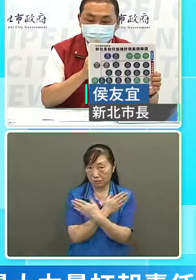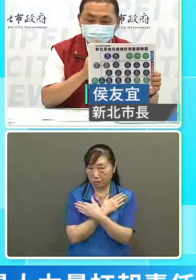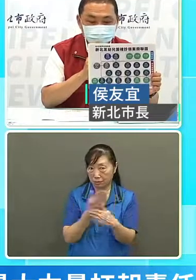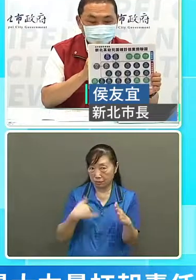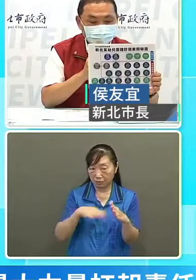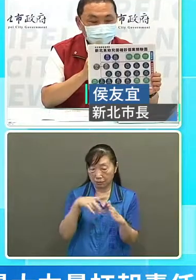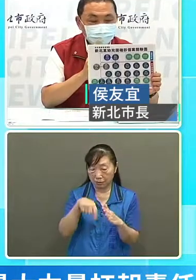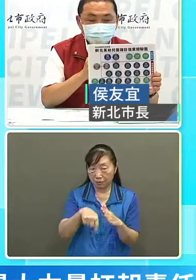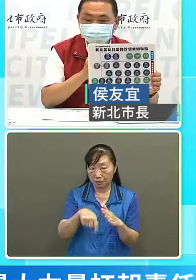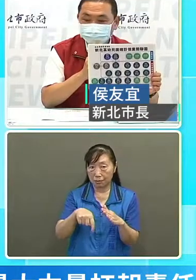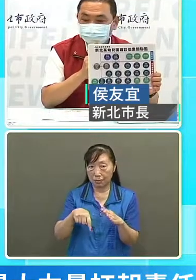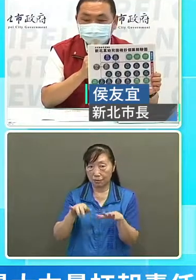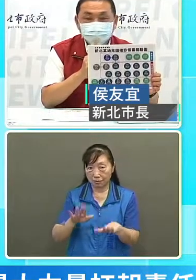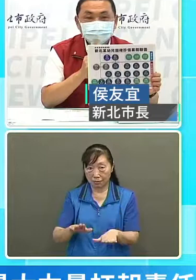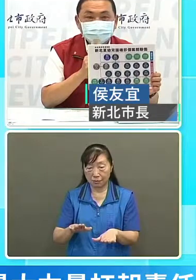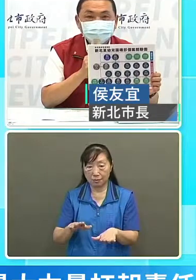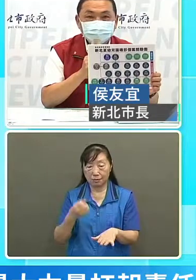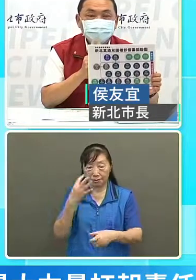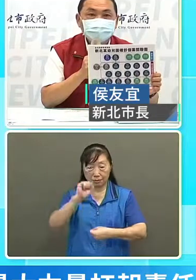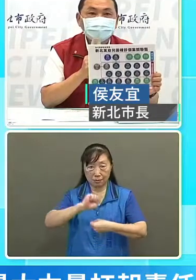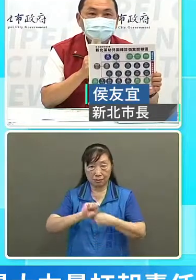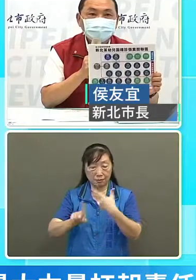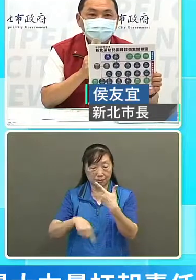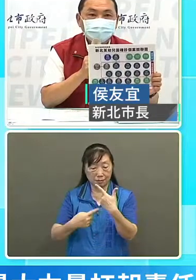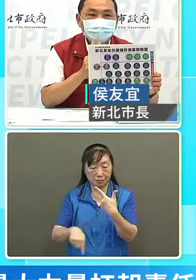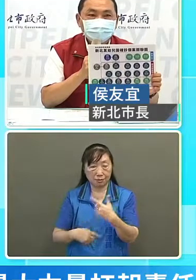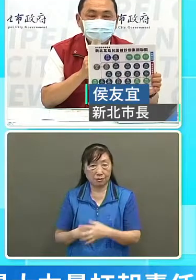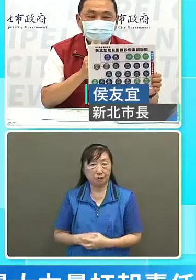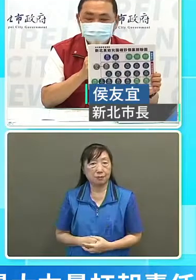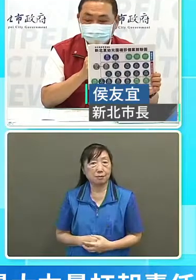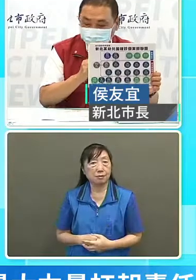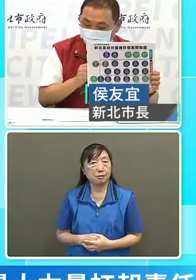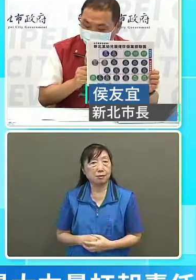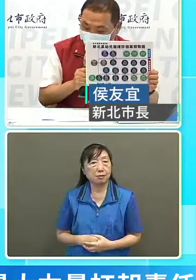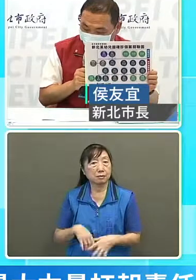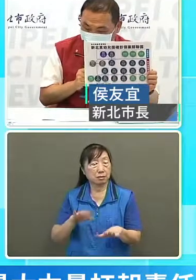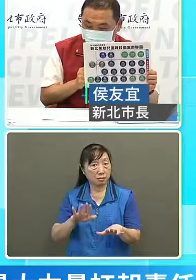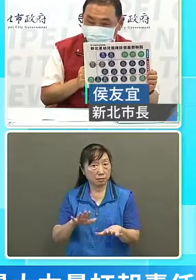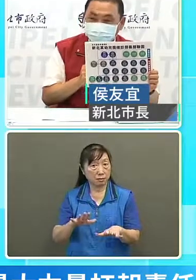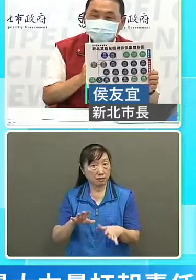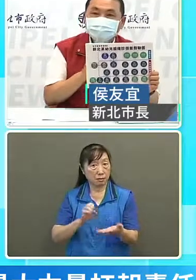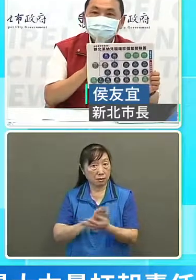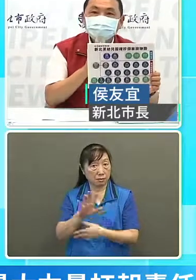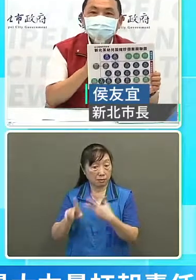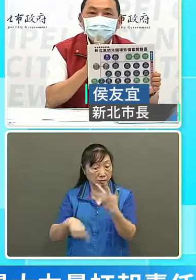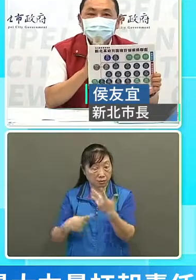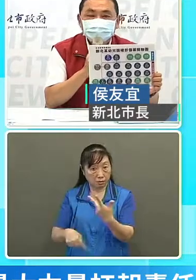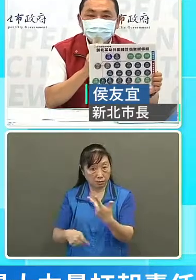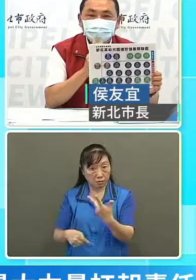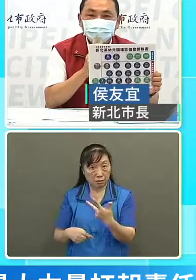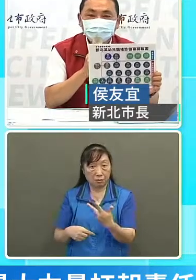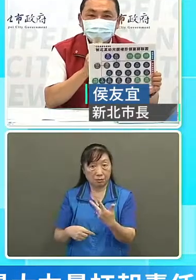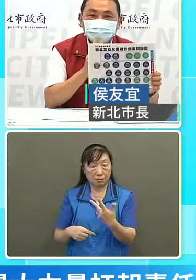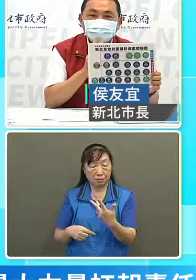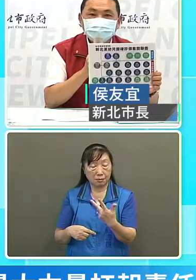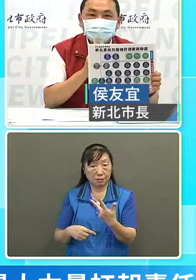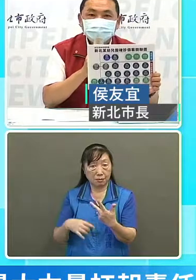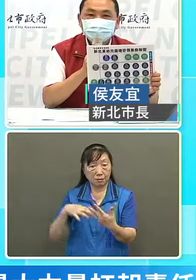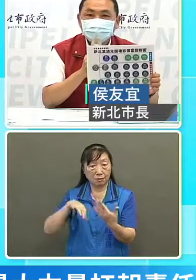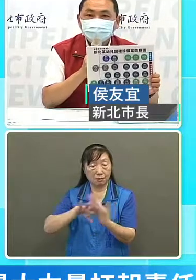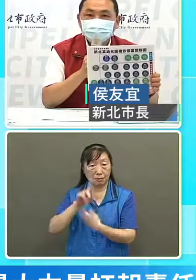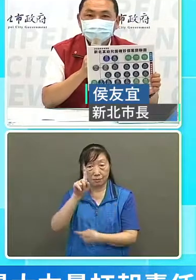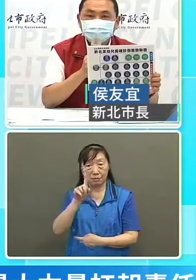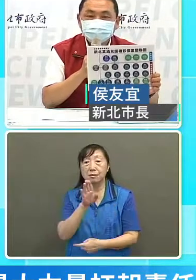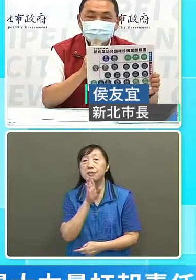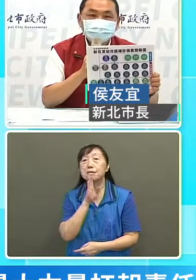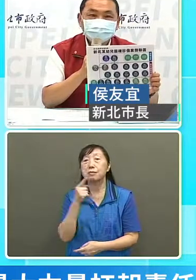分今天新增了6个，我们今天报了有7个，其中一个是